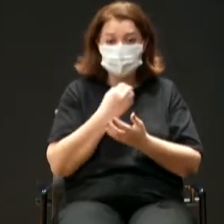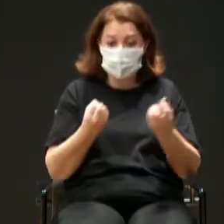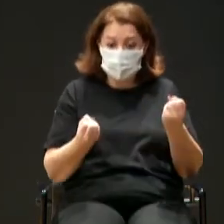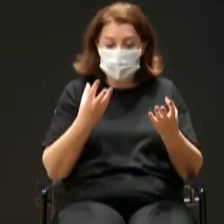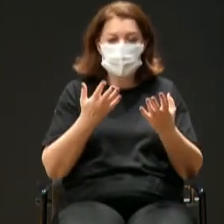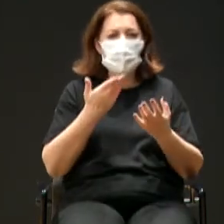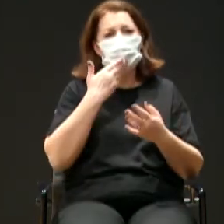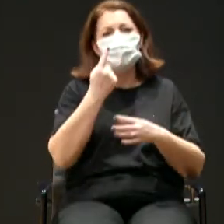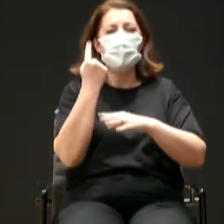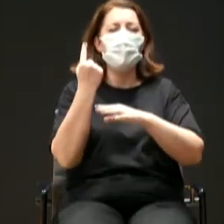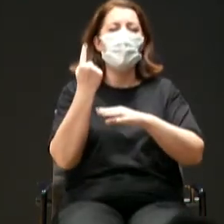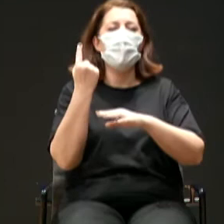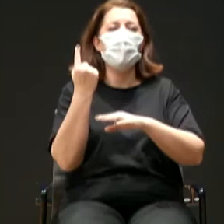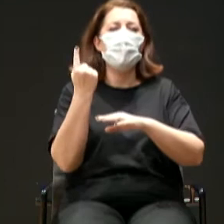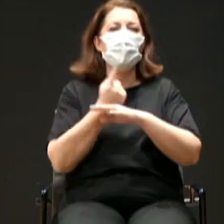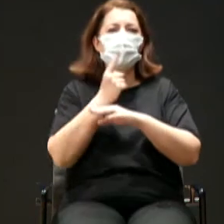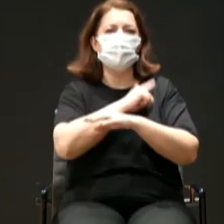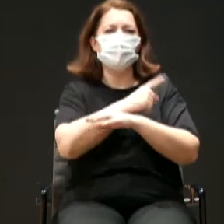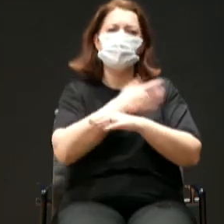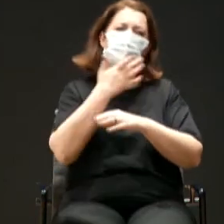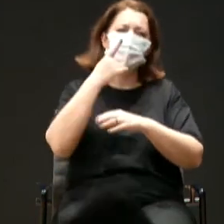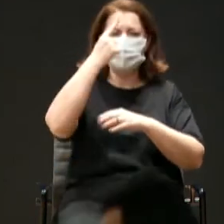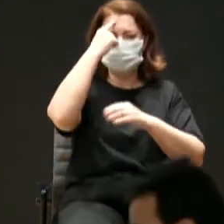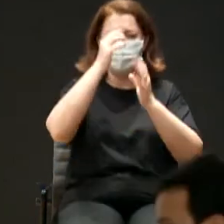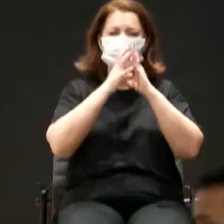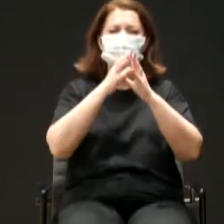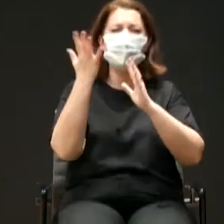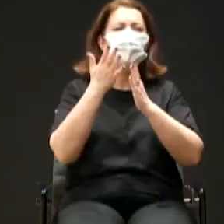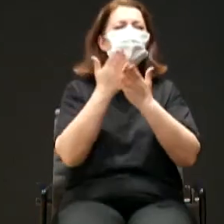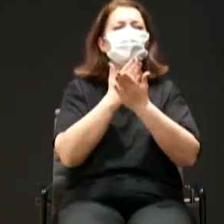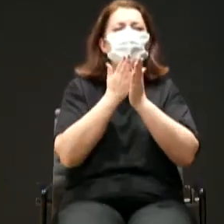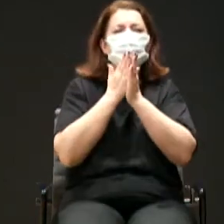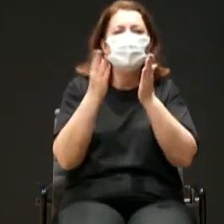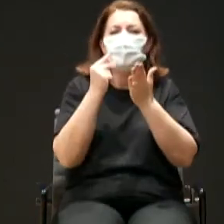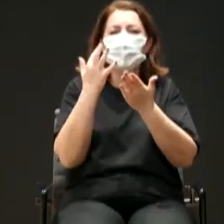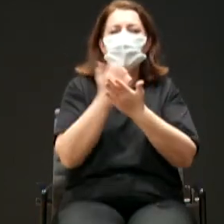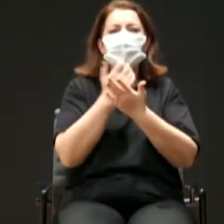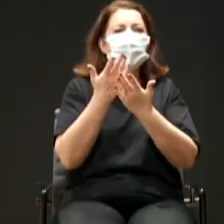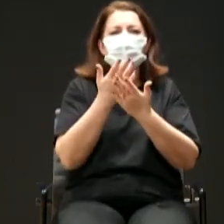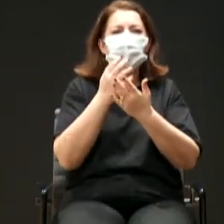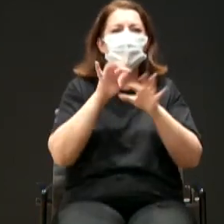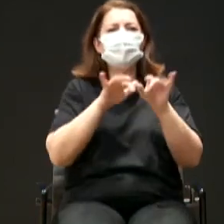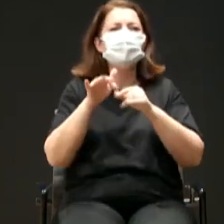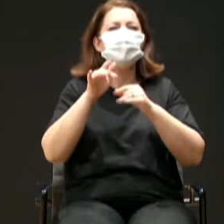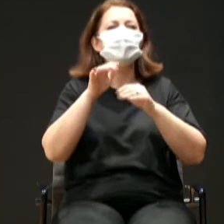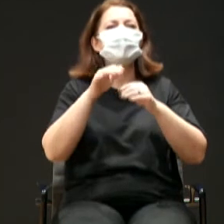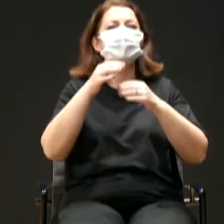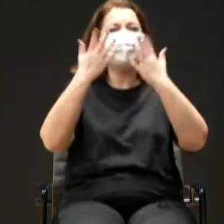mesela motor güçleri vardı. Nedir bunlar? Hindistan'ın en büyük gelir kaynağı yazılım. Japonya'nın